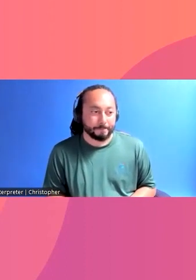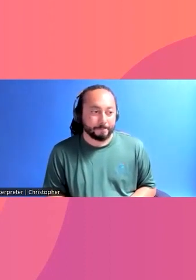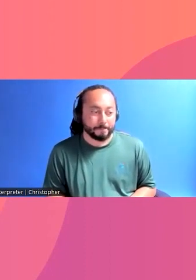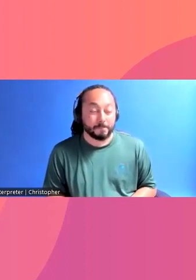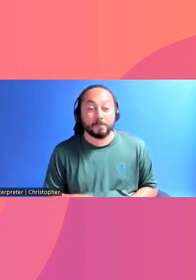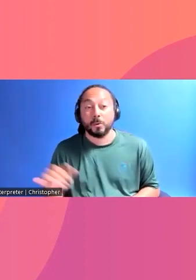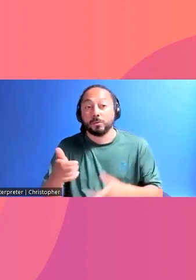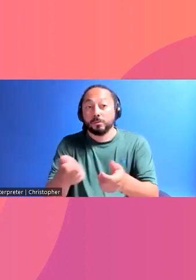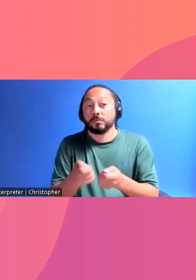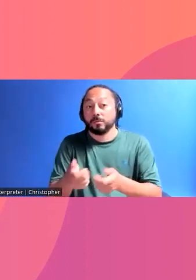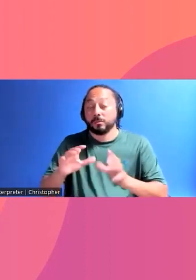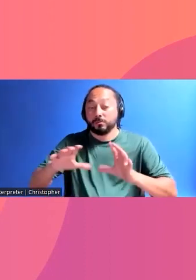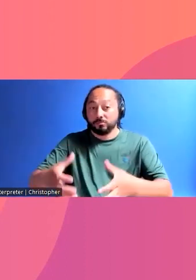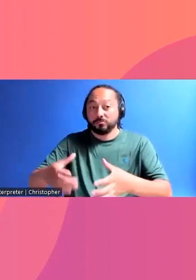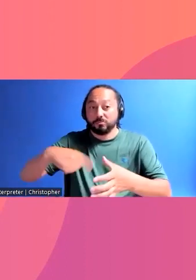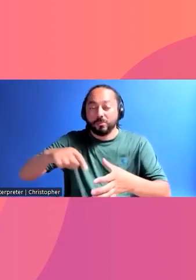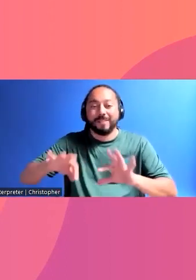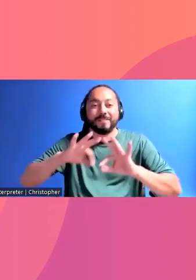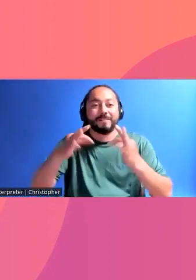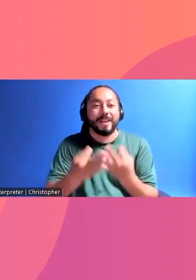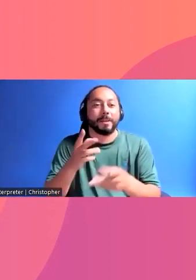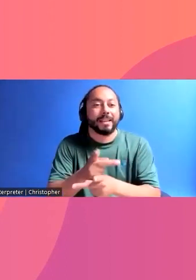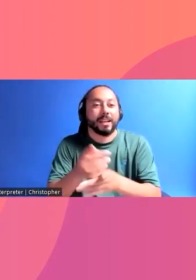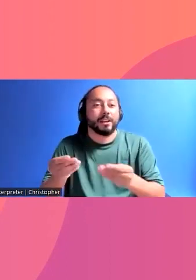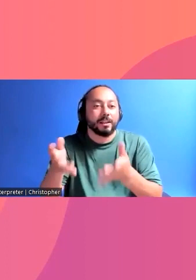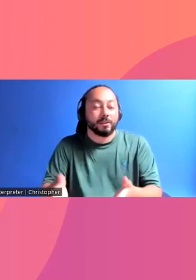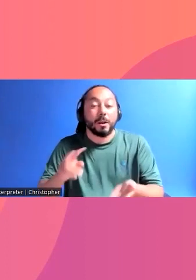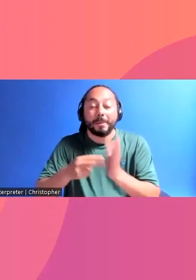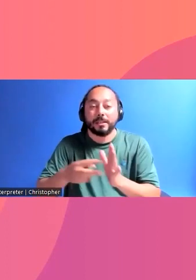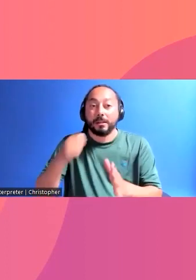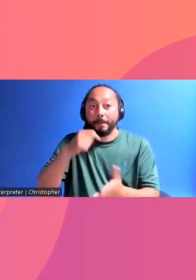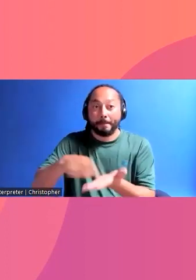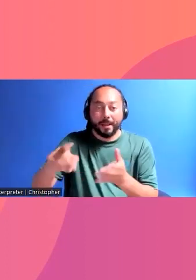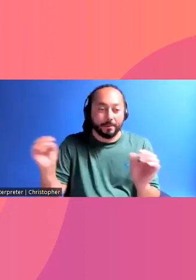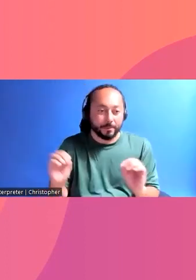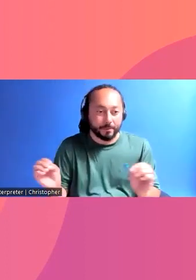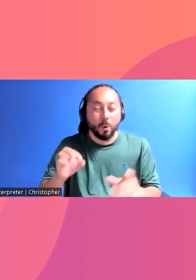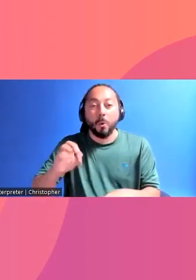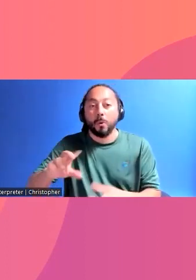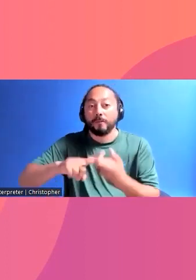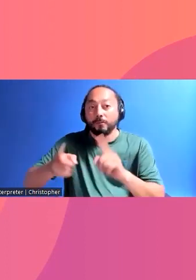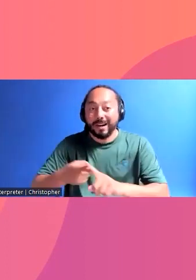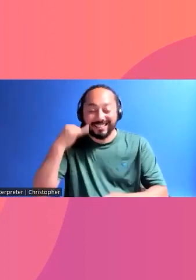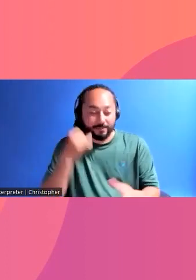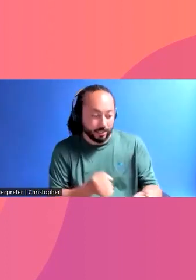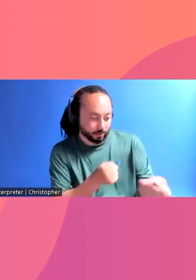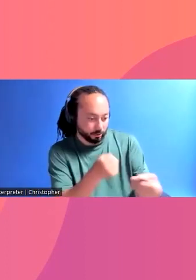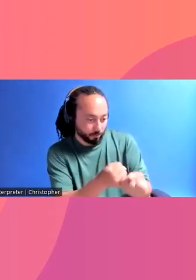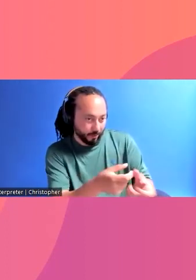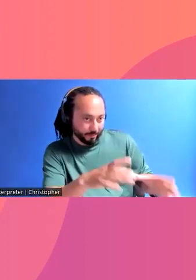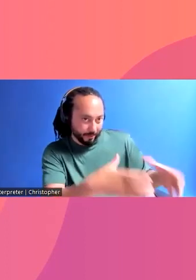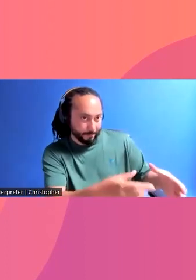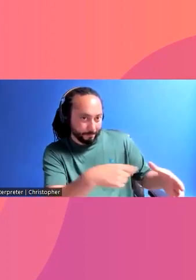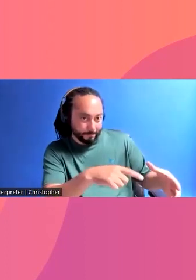Autre catégorie de participants, proches aidants, qui fait partie de la famille, c'est-à-dire un membre de la famille ou amis